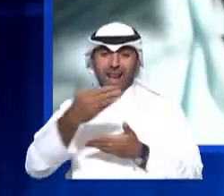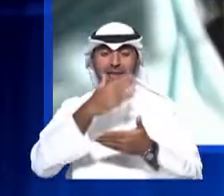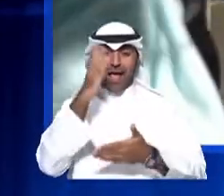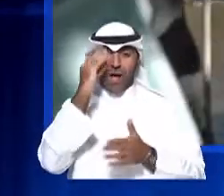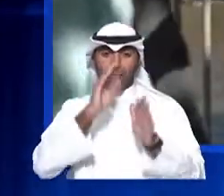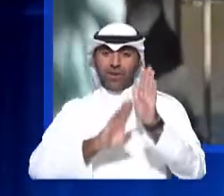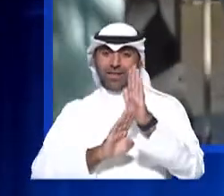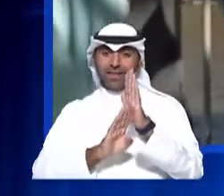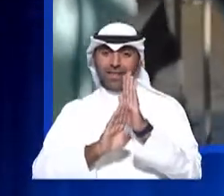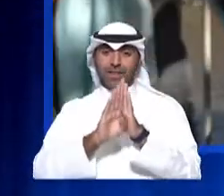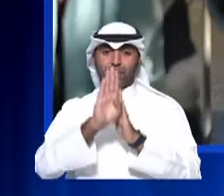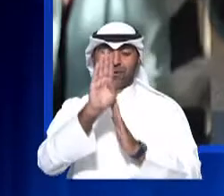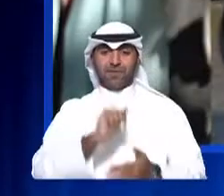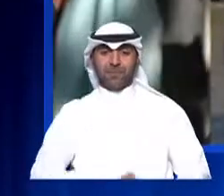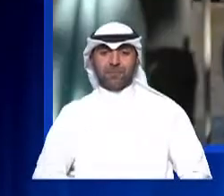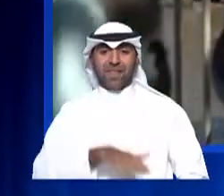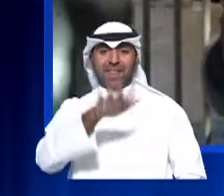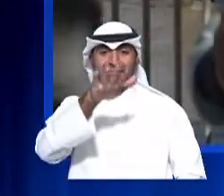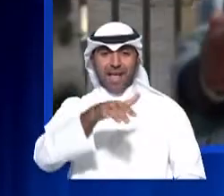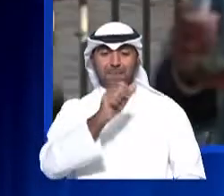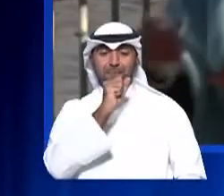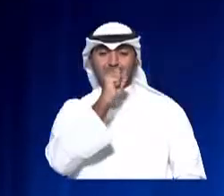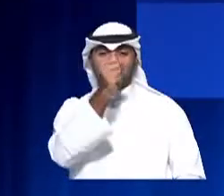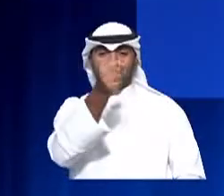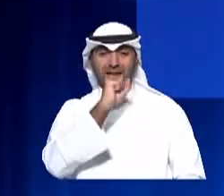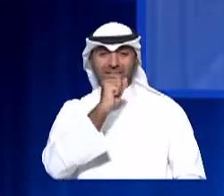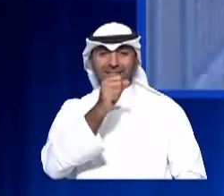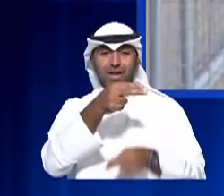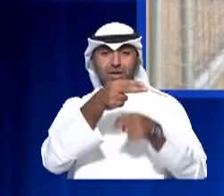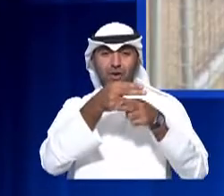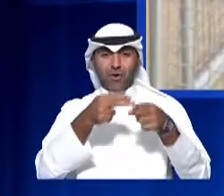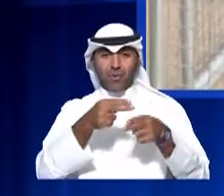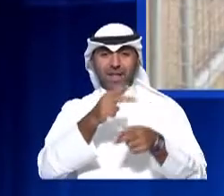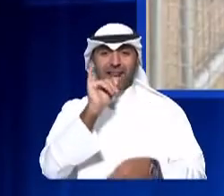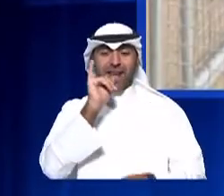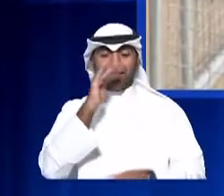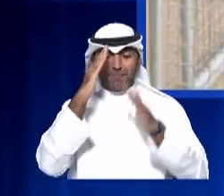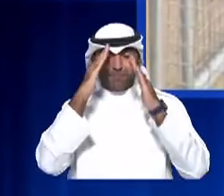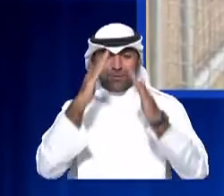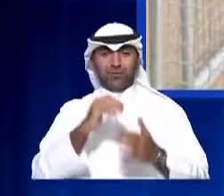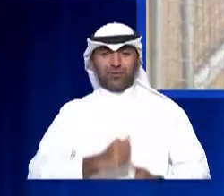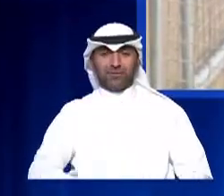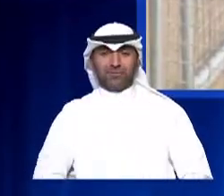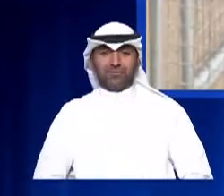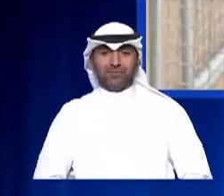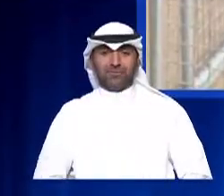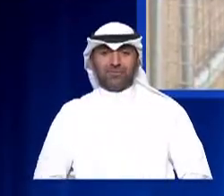نعم موفد تلفزيون دولة الكويت الزميلة فاطمة الكندري، شكرا جزيلا لك.